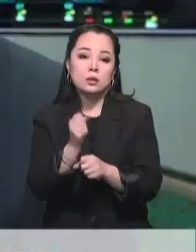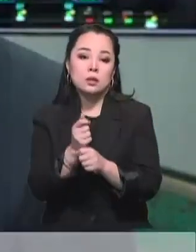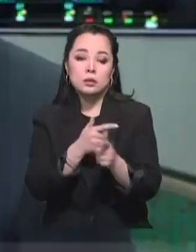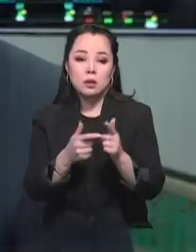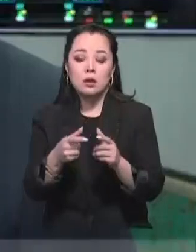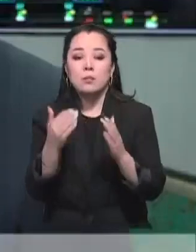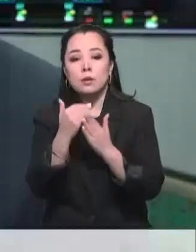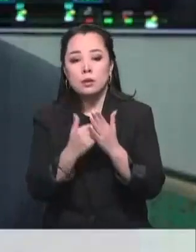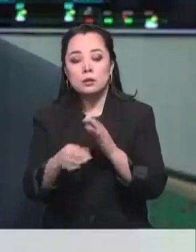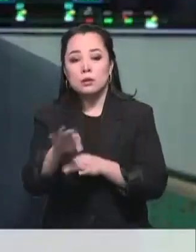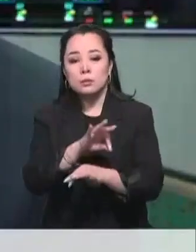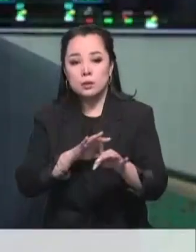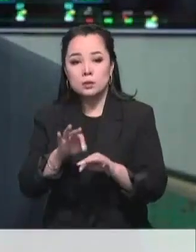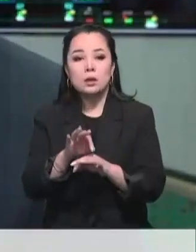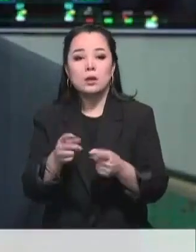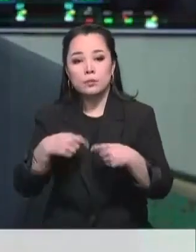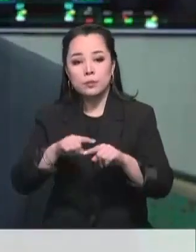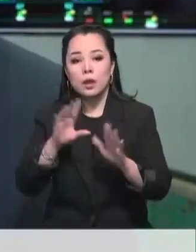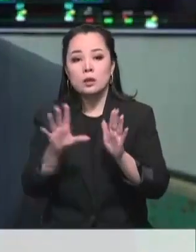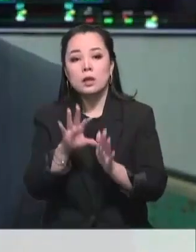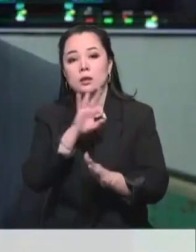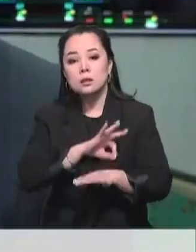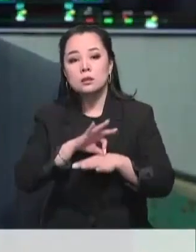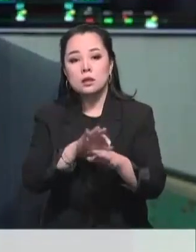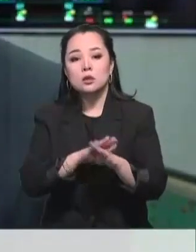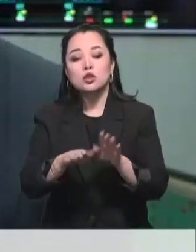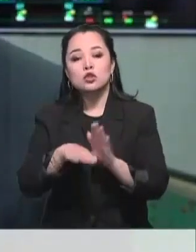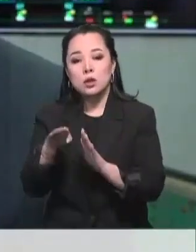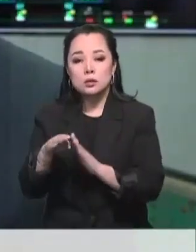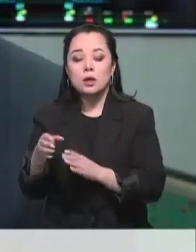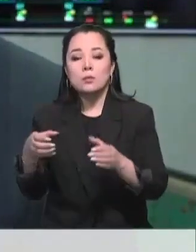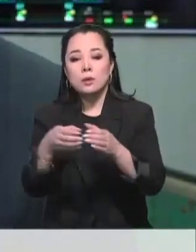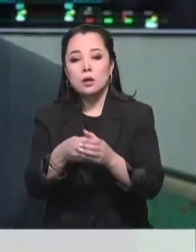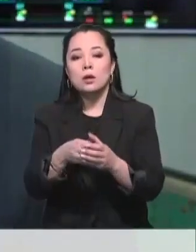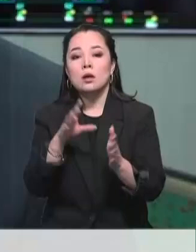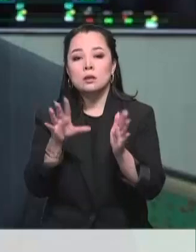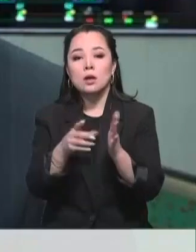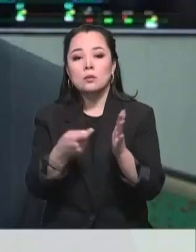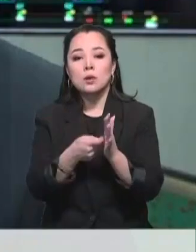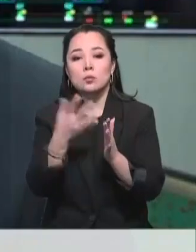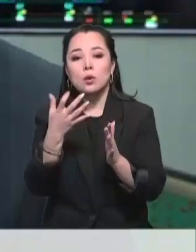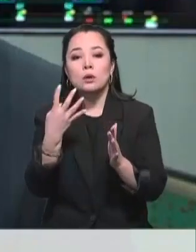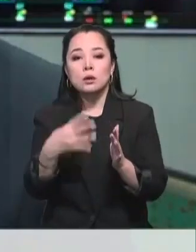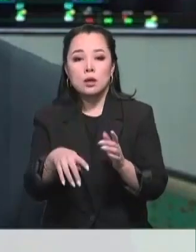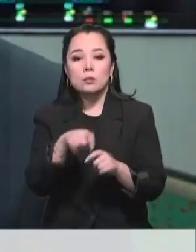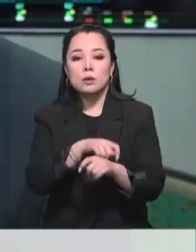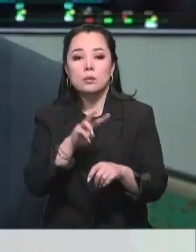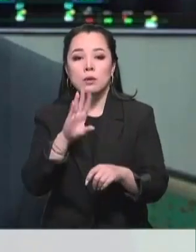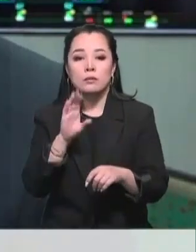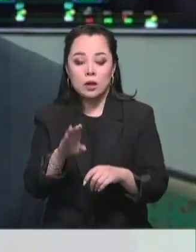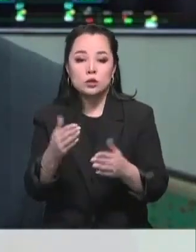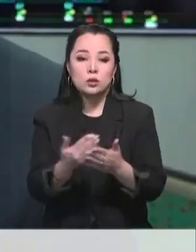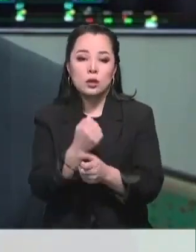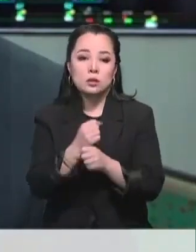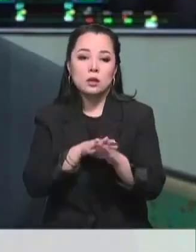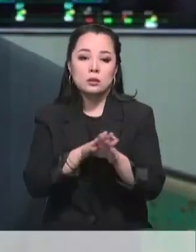проекта жобаны іске асыру шеңберінде энергия тиімділігі бойынша жақсартылған параметрлері бар қуаттылығы 540 мегаватт болатын жаңғыртылған